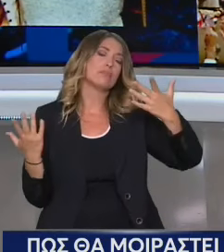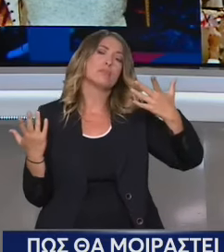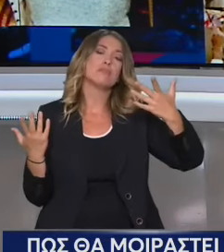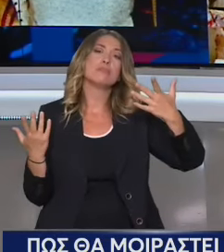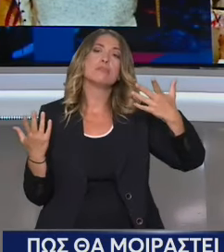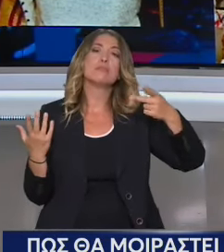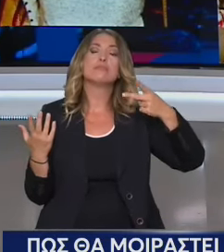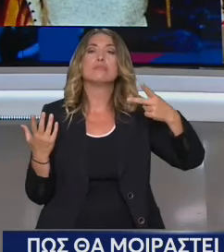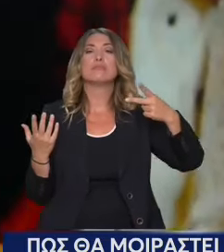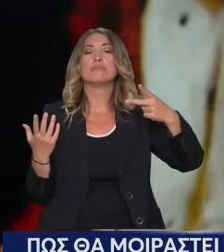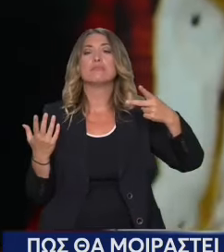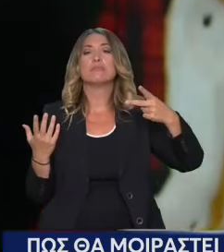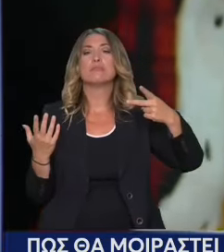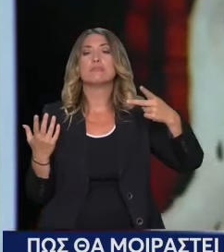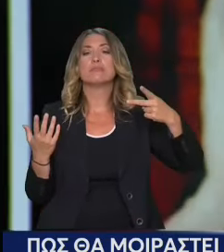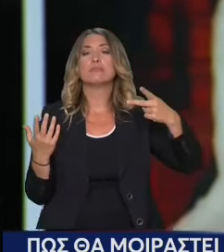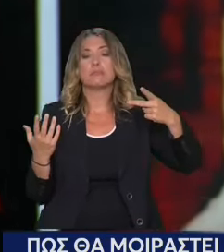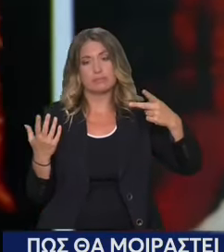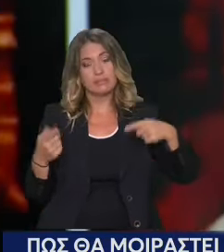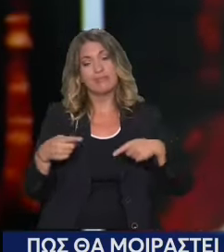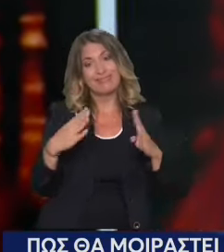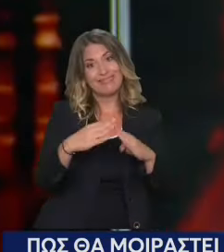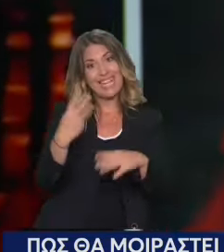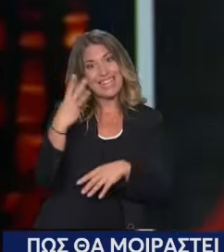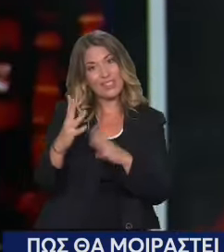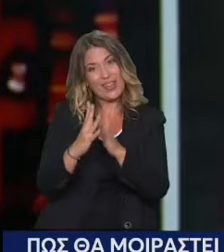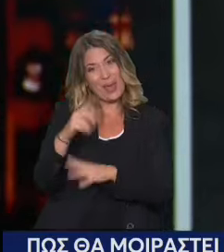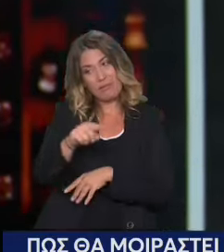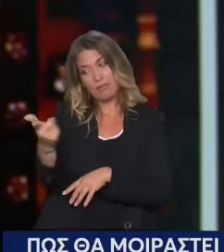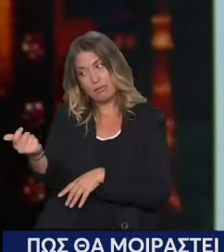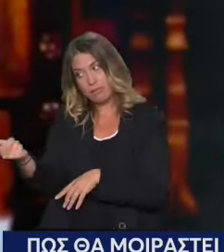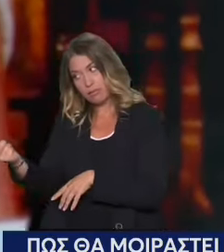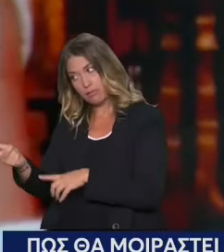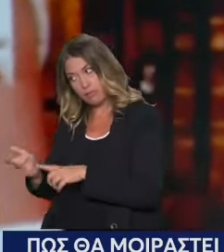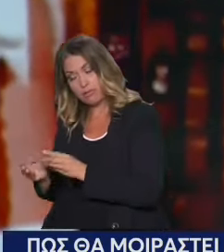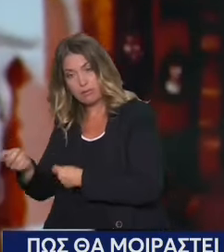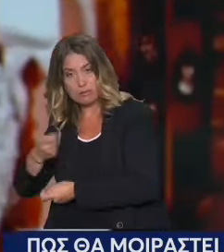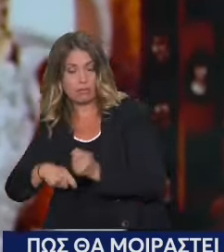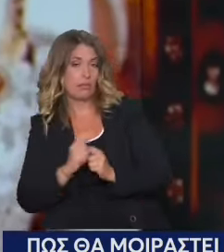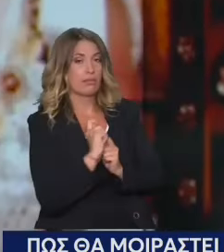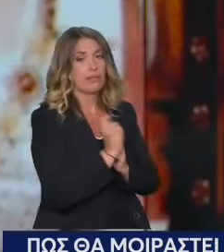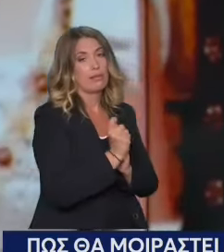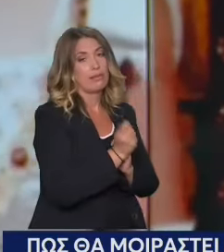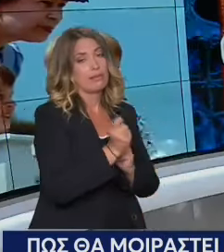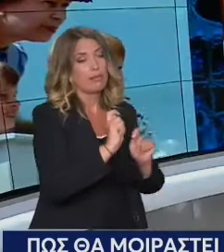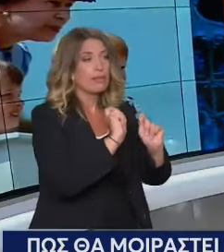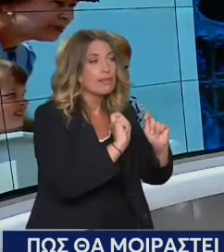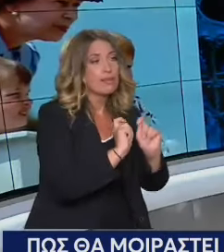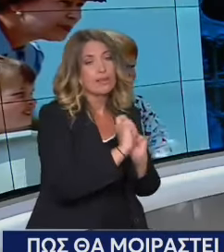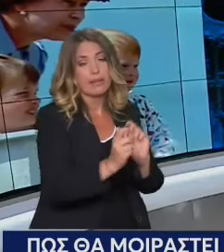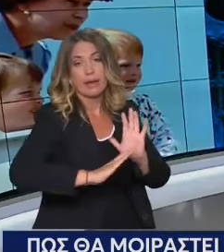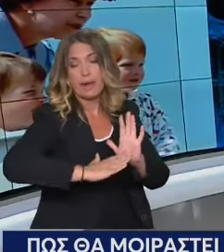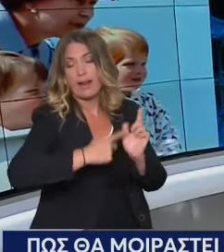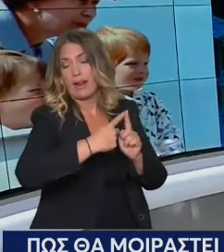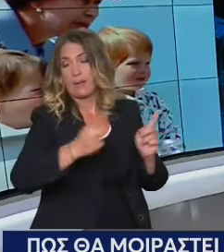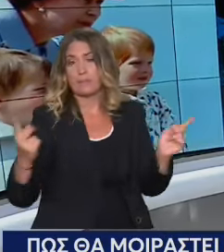οποία συλλέγονται από τα 315 άλλα που είδαμε. Μάλιστα. Που είναι τόσο η ιδιωτική περιουσία της βασίλισσας Ελισάβετ, όσο και του στέμματος. Παρ' όλα αυτά,